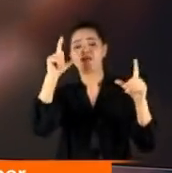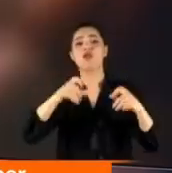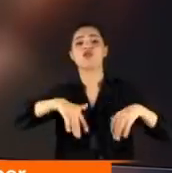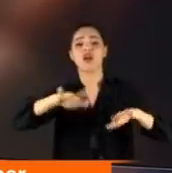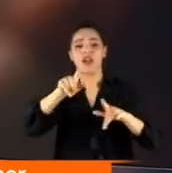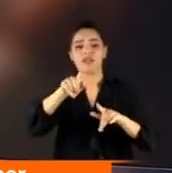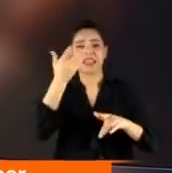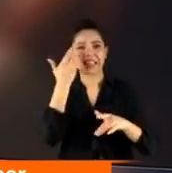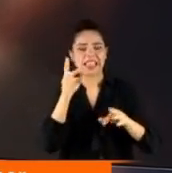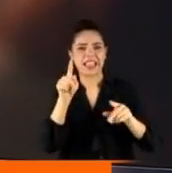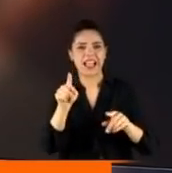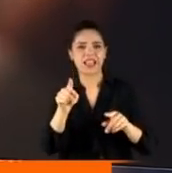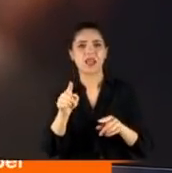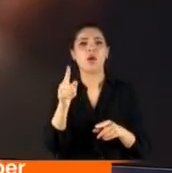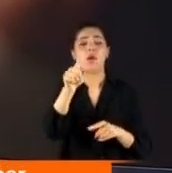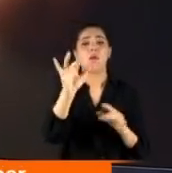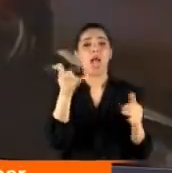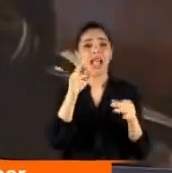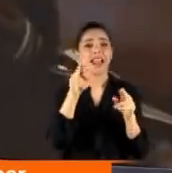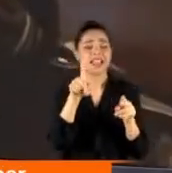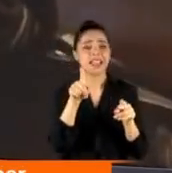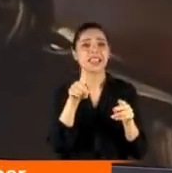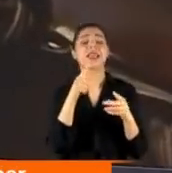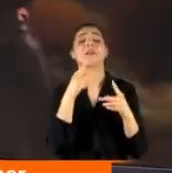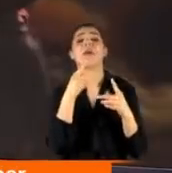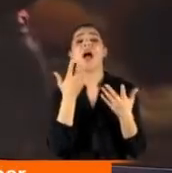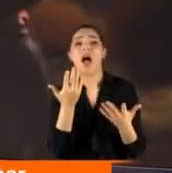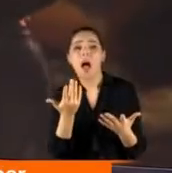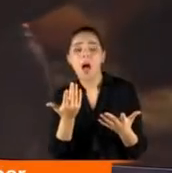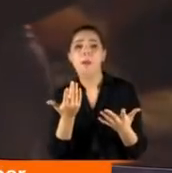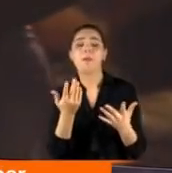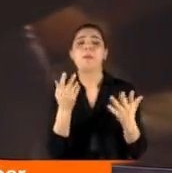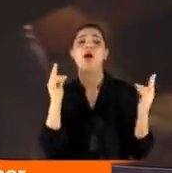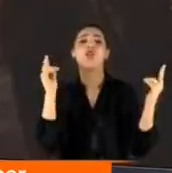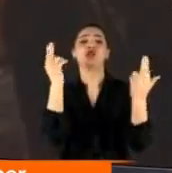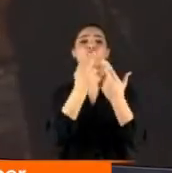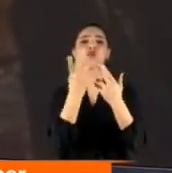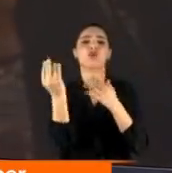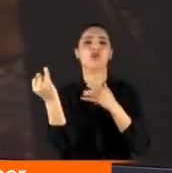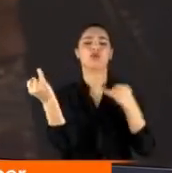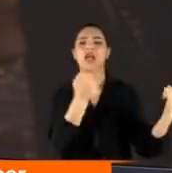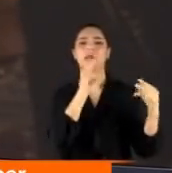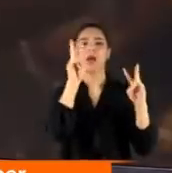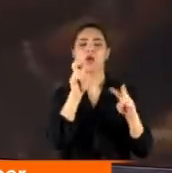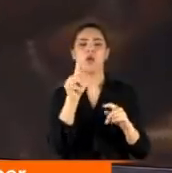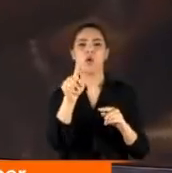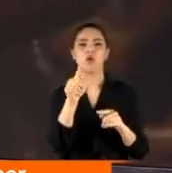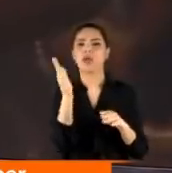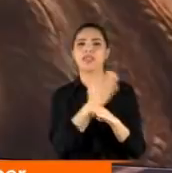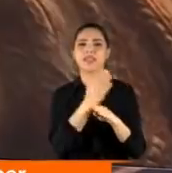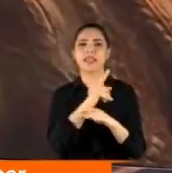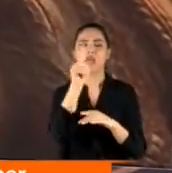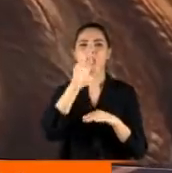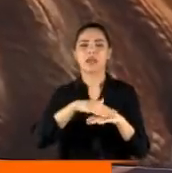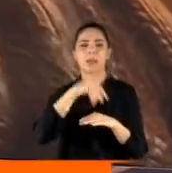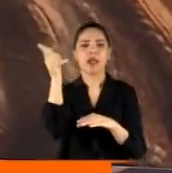Mesela burada izlediğiniz gibi. Kulağa çok eğlenceli gibi geliyor aslında ama dünyada çok tartışmalı bir konu deepfake. Çünkü deepfake ile